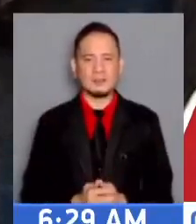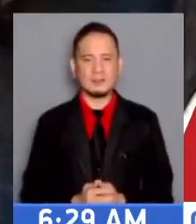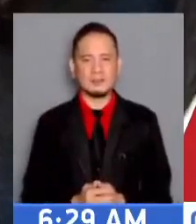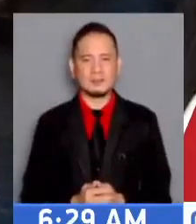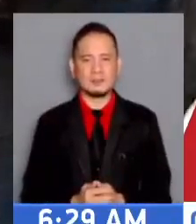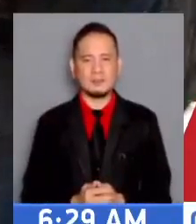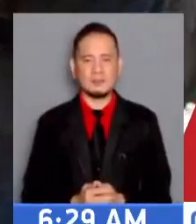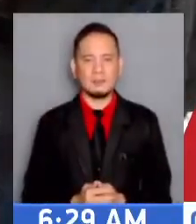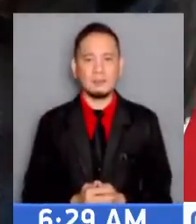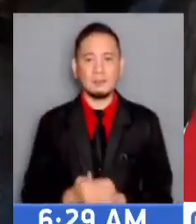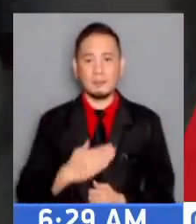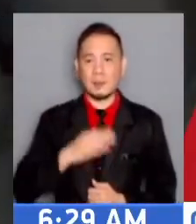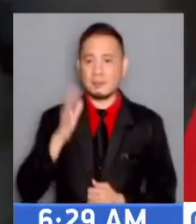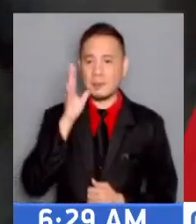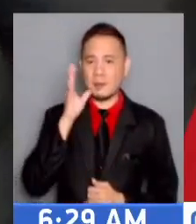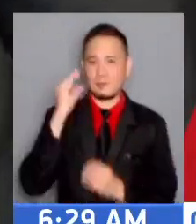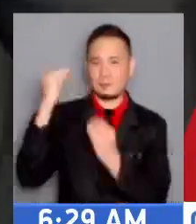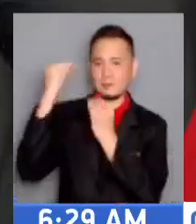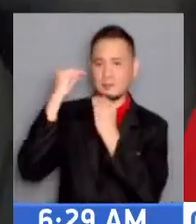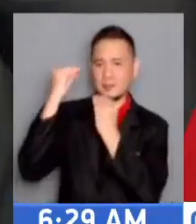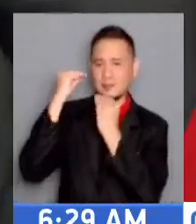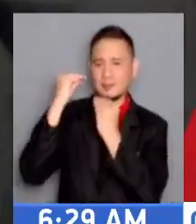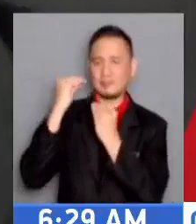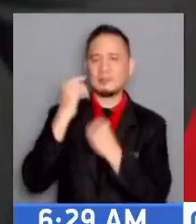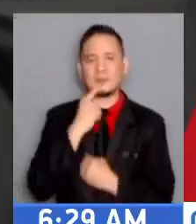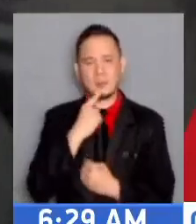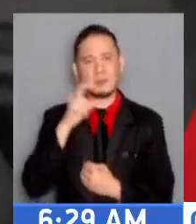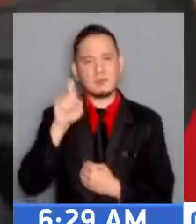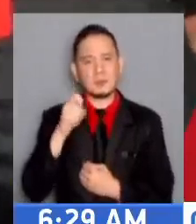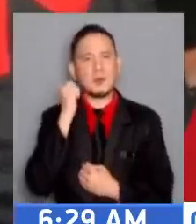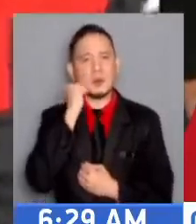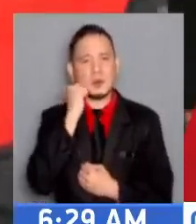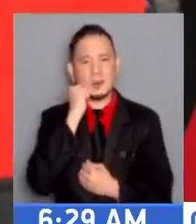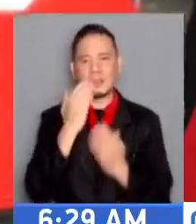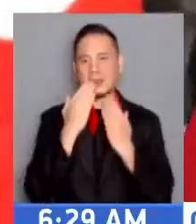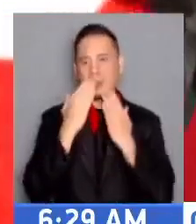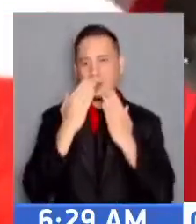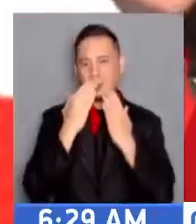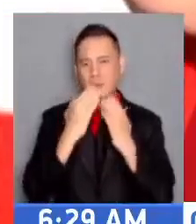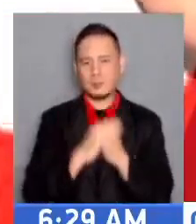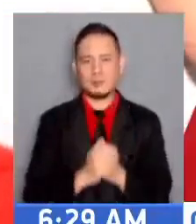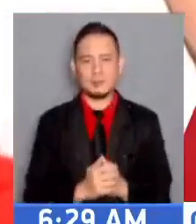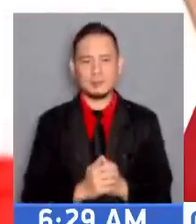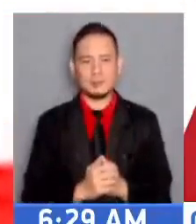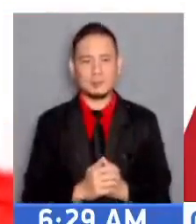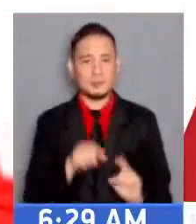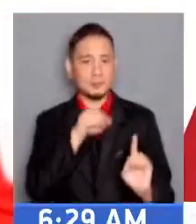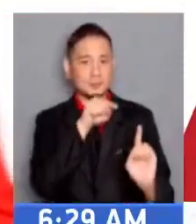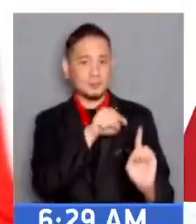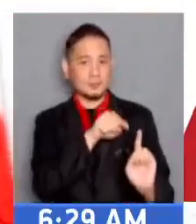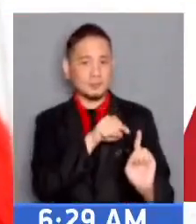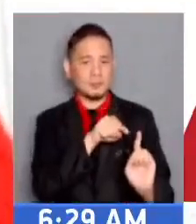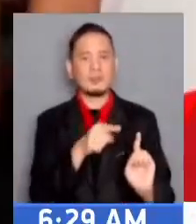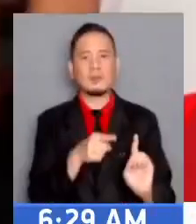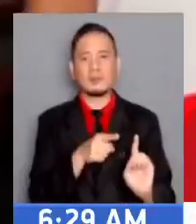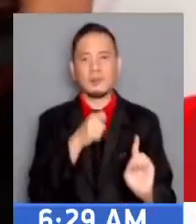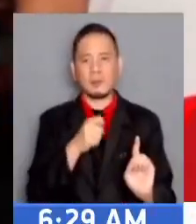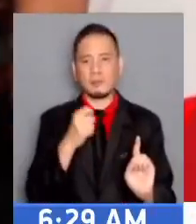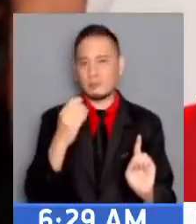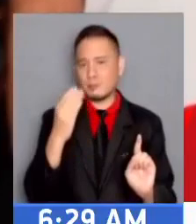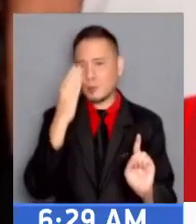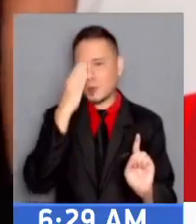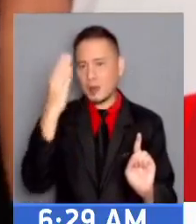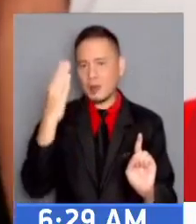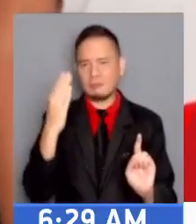sa amin na lagi magpasalamat. Ang pamilya naman ni Joselito na galing Pambulacan, hindi na raw matandaan kung ilang taon na siya nagsisimba